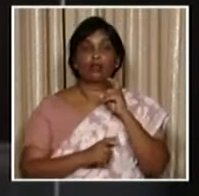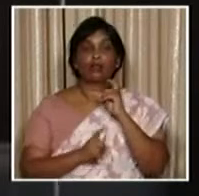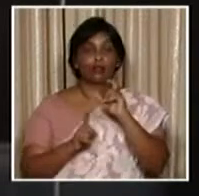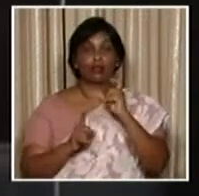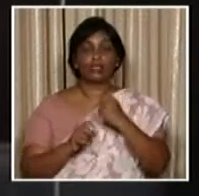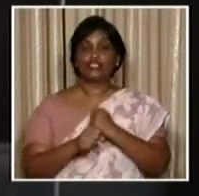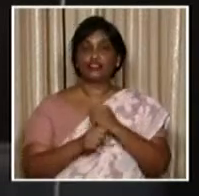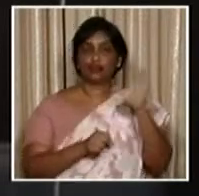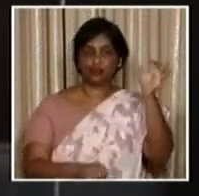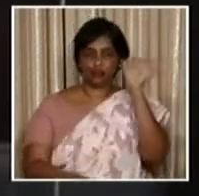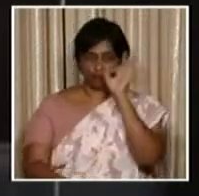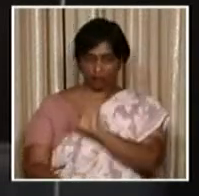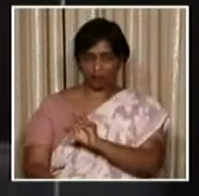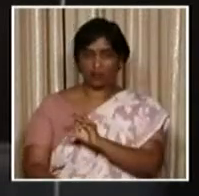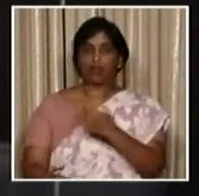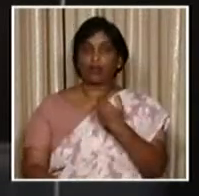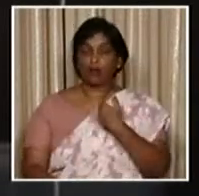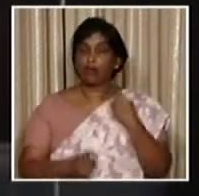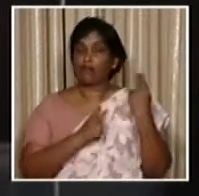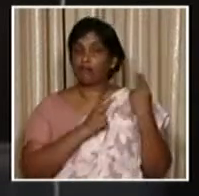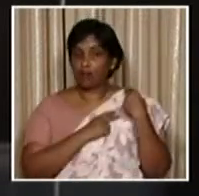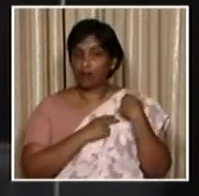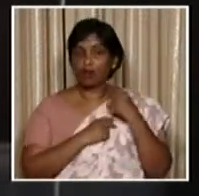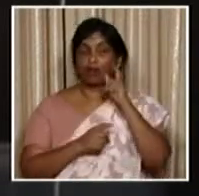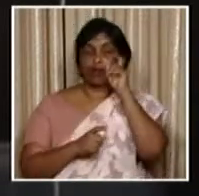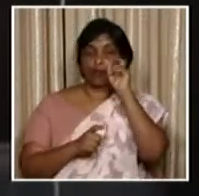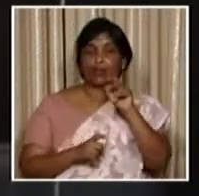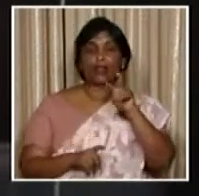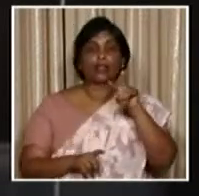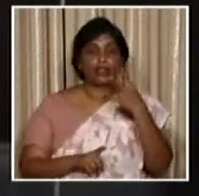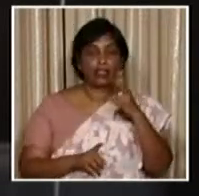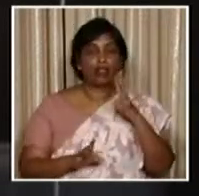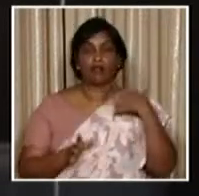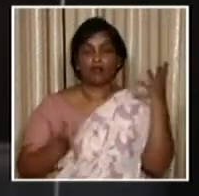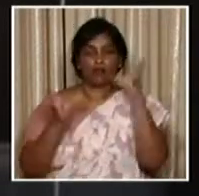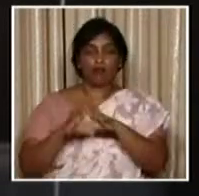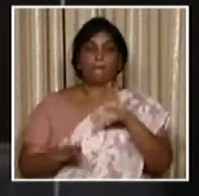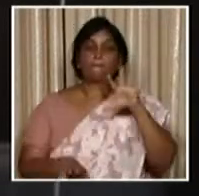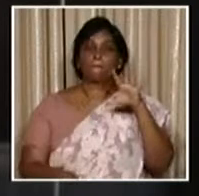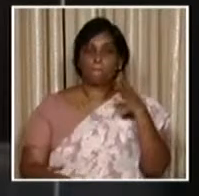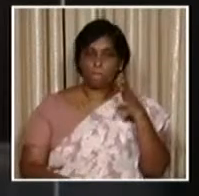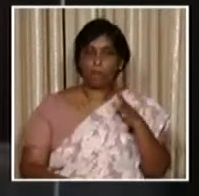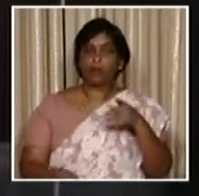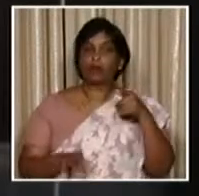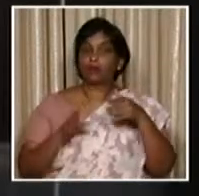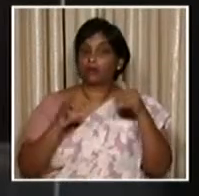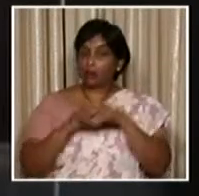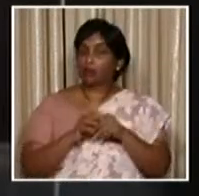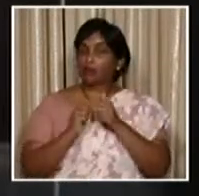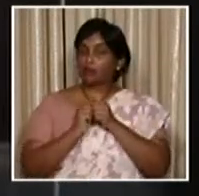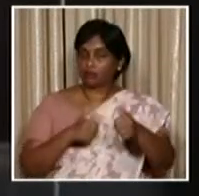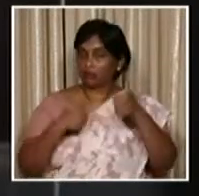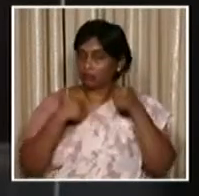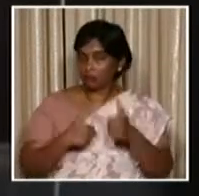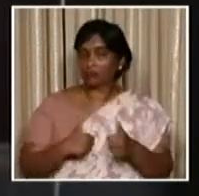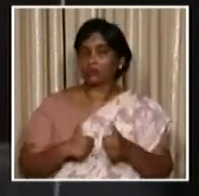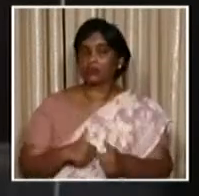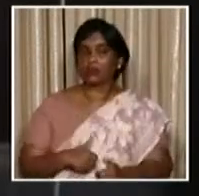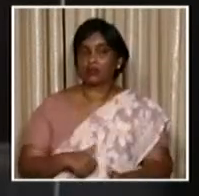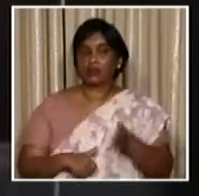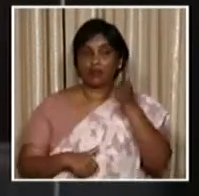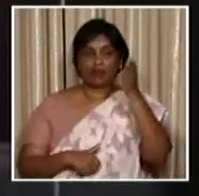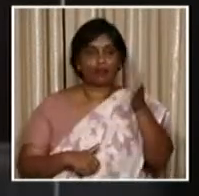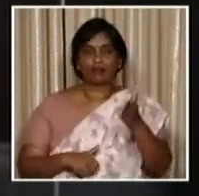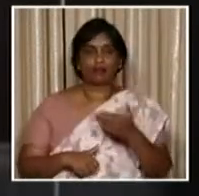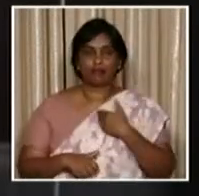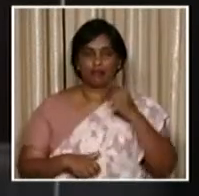කළ ජෙනරල් කෙනෙක් දැම්මා. මම බාර ගන්නකොට මුරේ හිටිය 200යි මම 500ක් දැම්මා. ඒ ගන්න ඕන පියවර ගත්තා. මෙයාට නම්